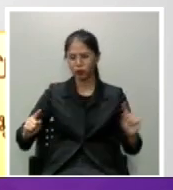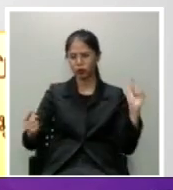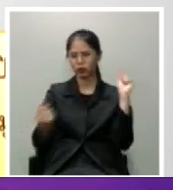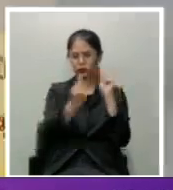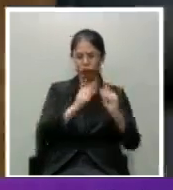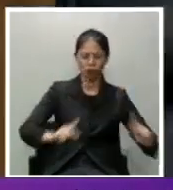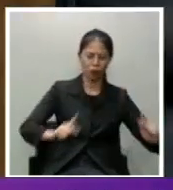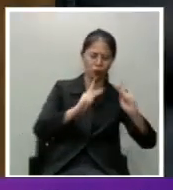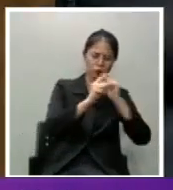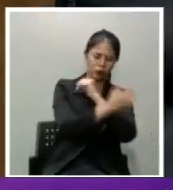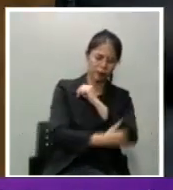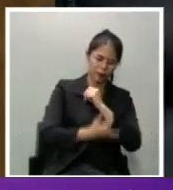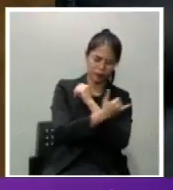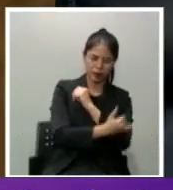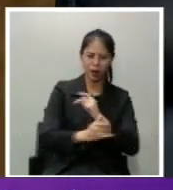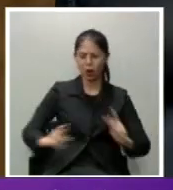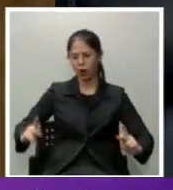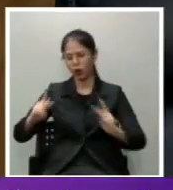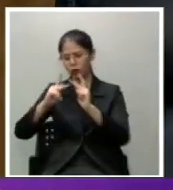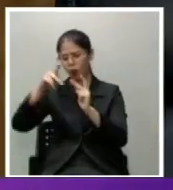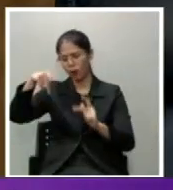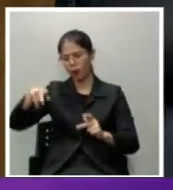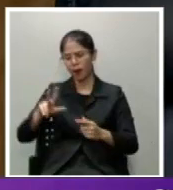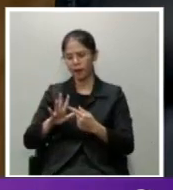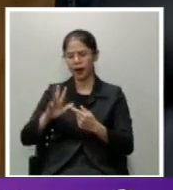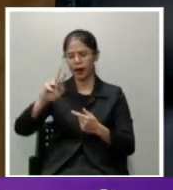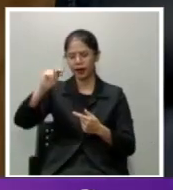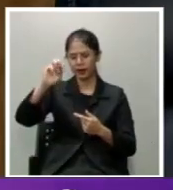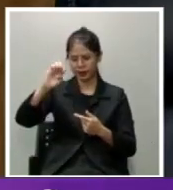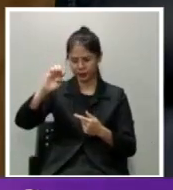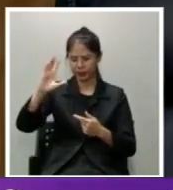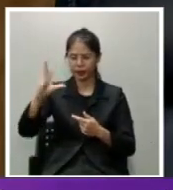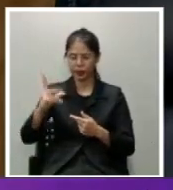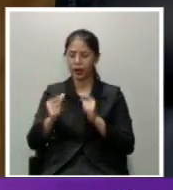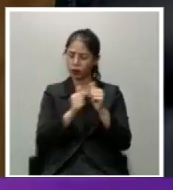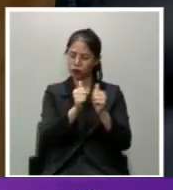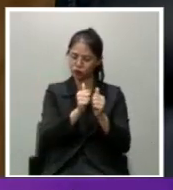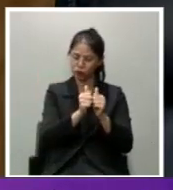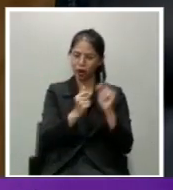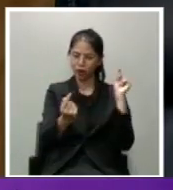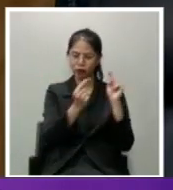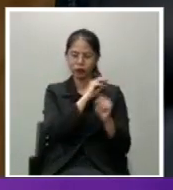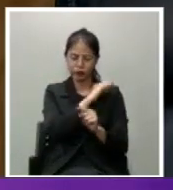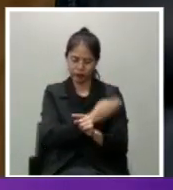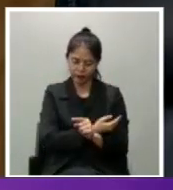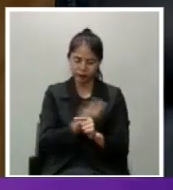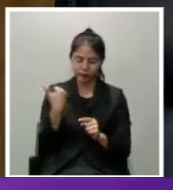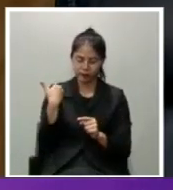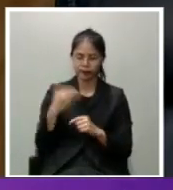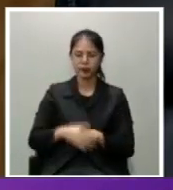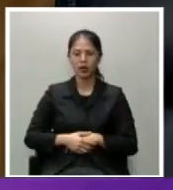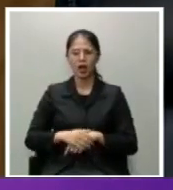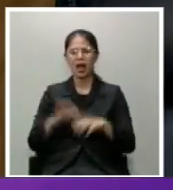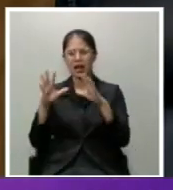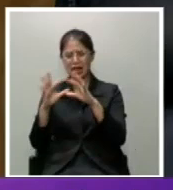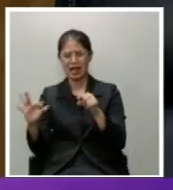ทศท่านประธานครับผมจึงจำเป็นต้องกราบเรียนท่านประธานครับว่าเรื่องอย่างนี้ผมไม่ได้ไปแ